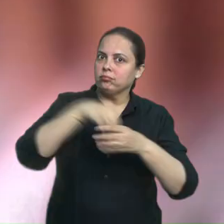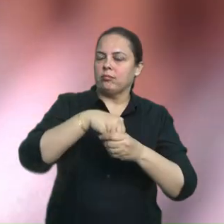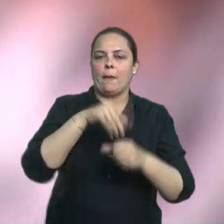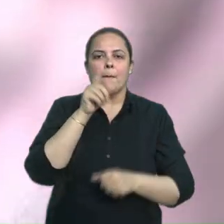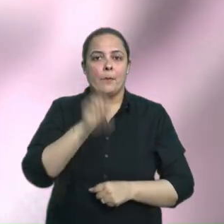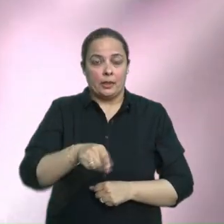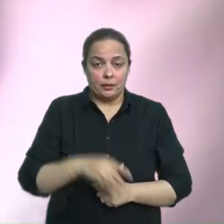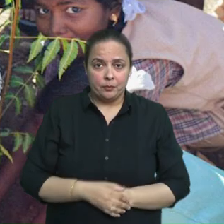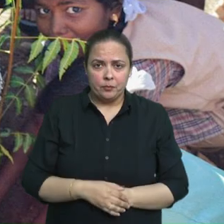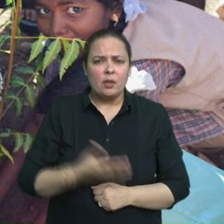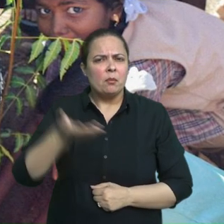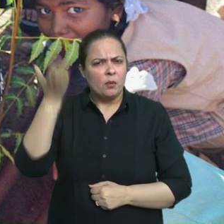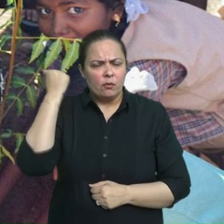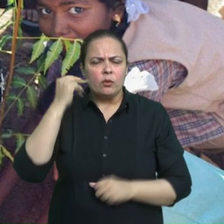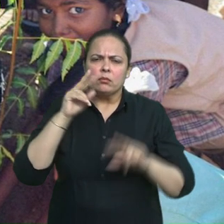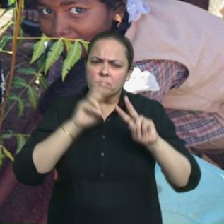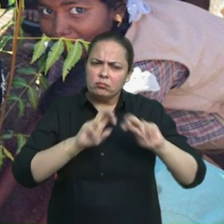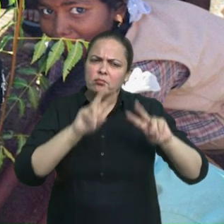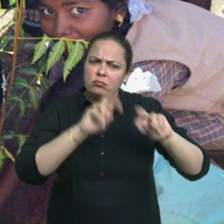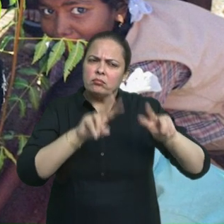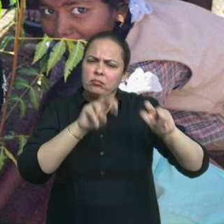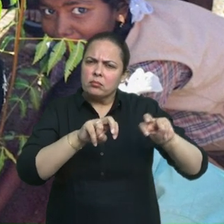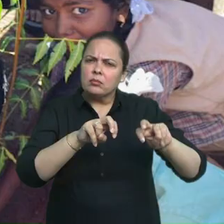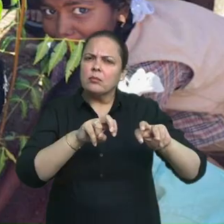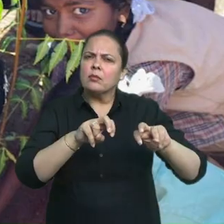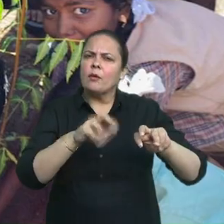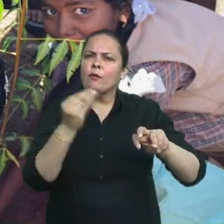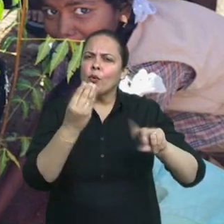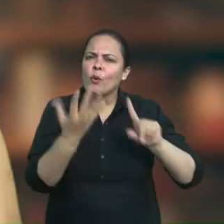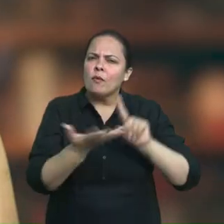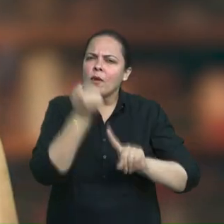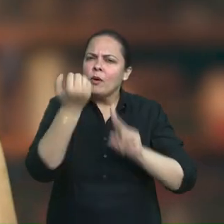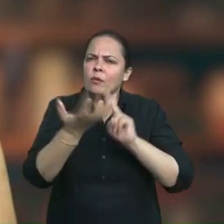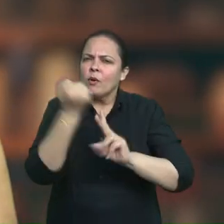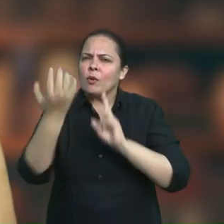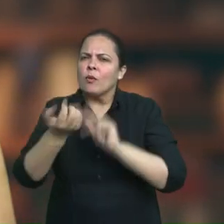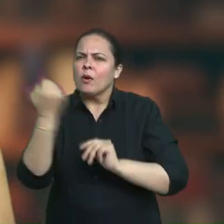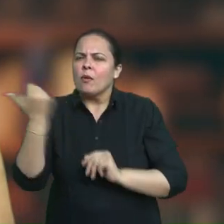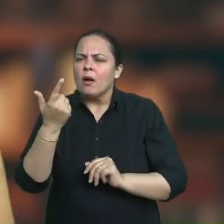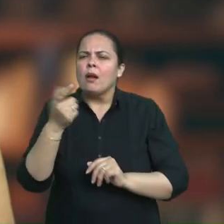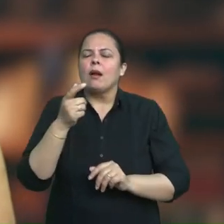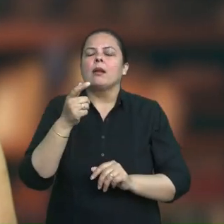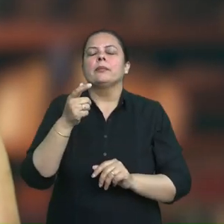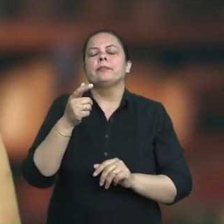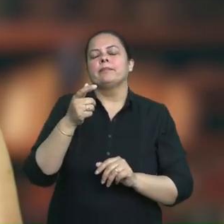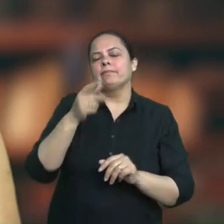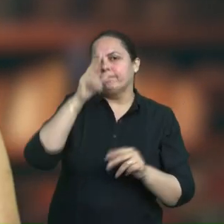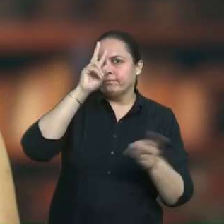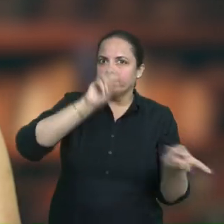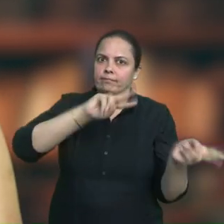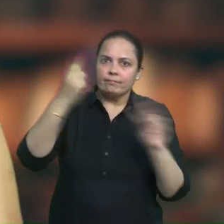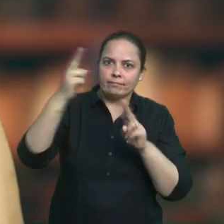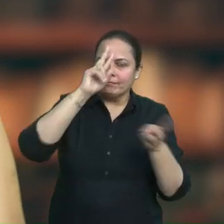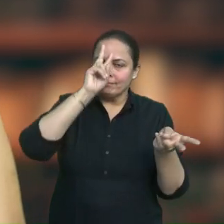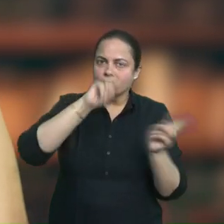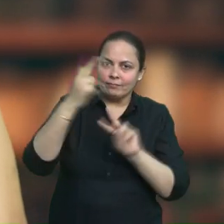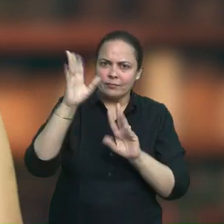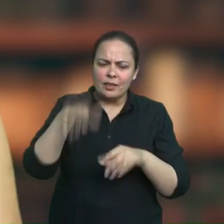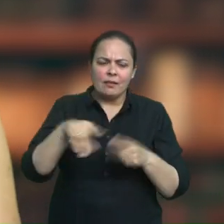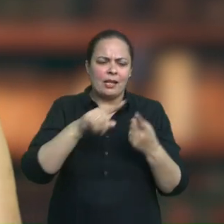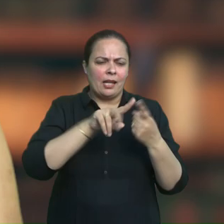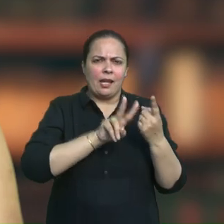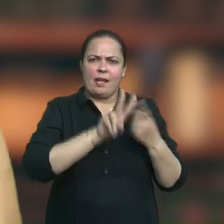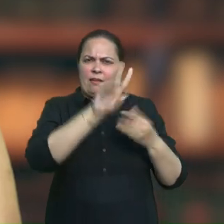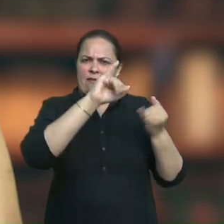इसे मुख्य रूप से पर्यावरन शिक्षा के रूप में देखते हैं जिसके फल सुरूप ऐसे उधारन सामने आए हैं